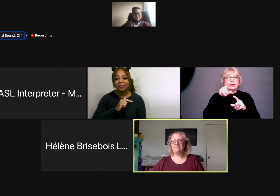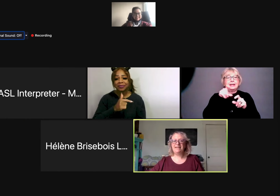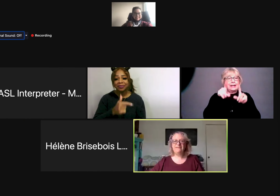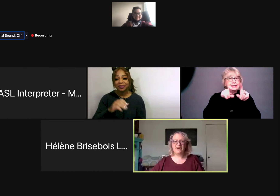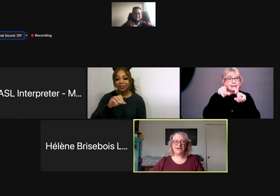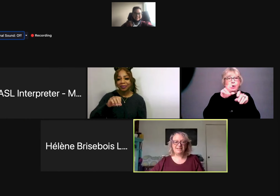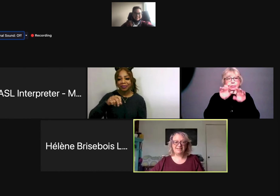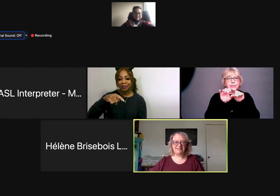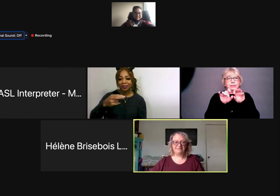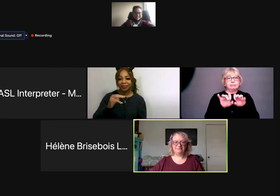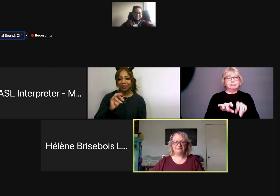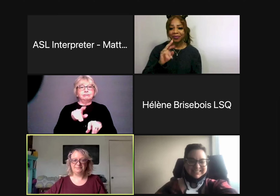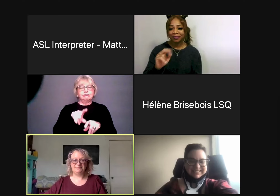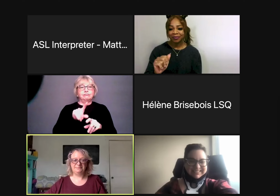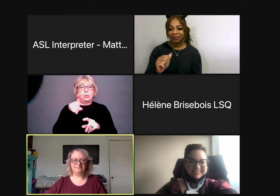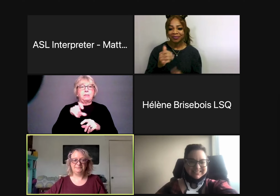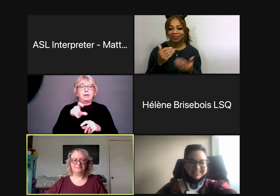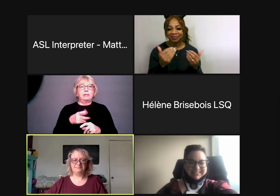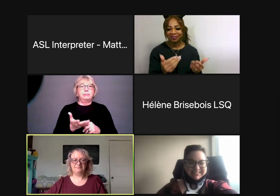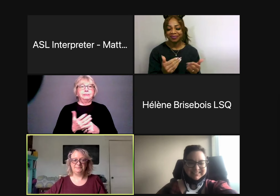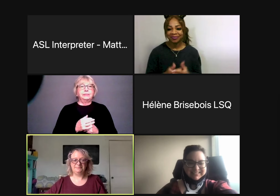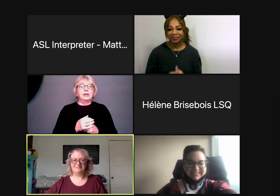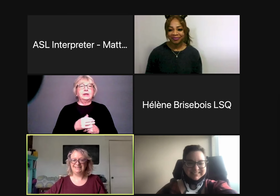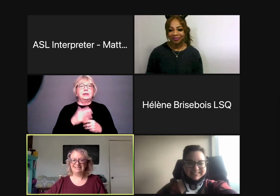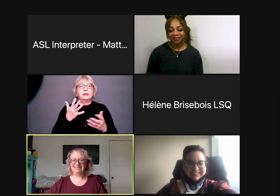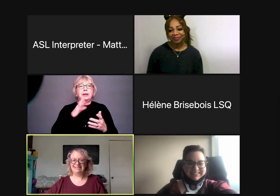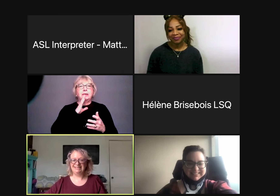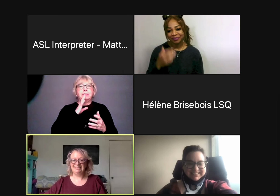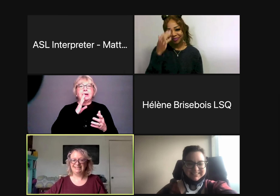clavardage et je cède la parole à Ophira.